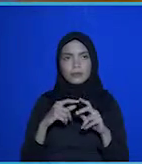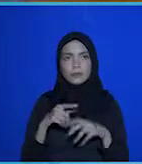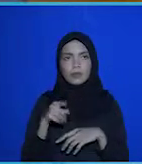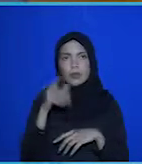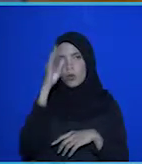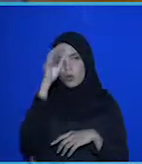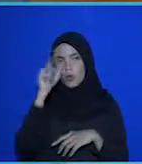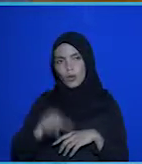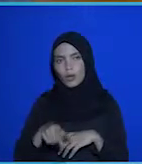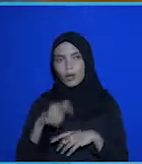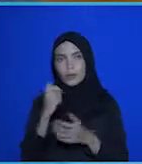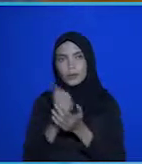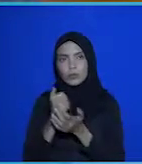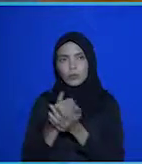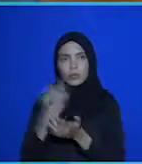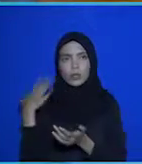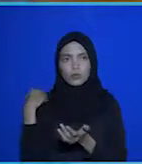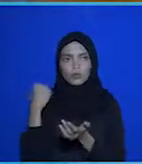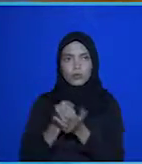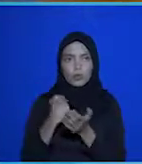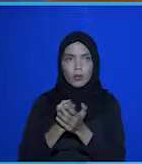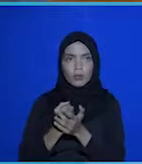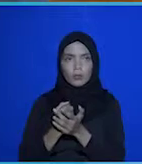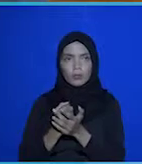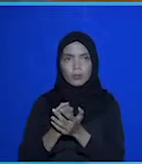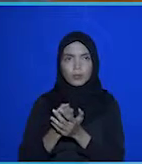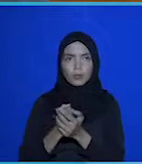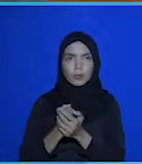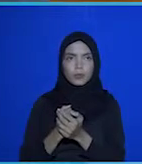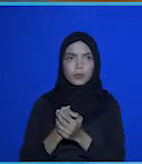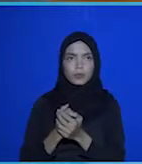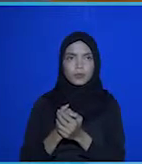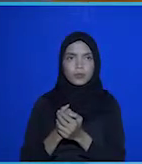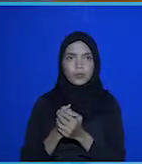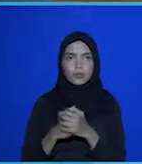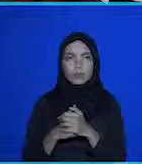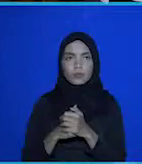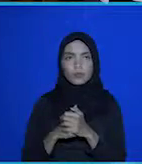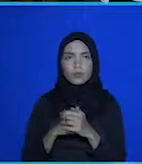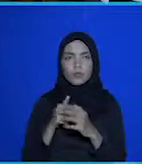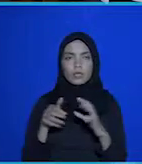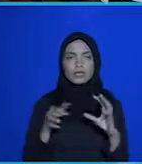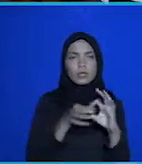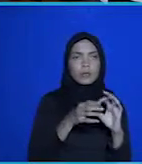paling bertanggung jawab di lapangan ini, tentu saja kerjasama dengan BNPB supaya